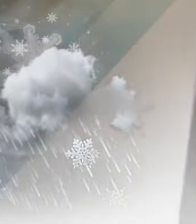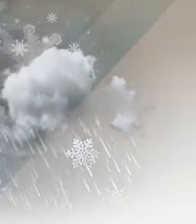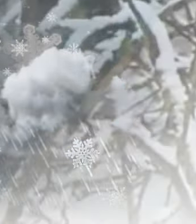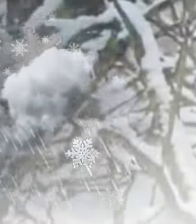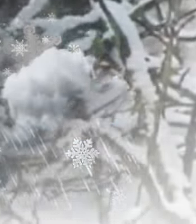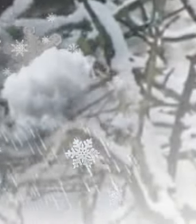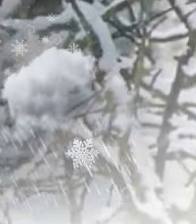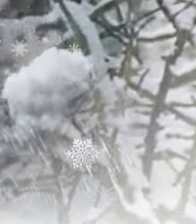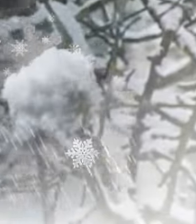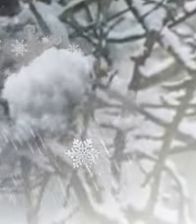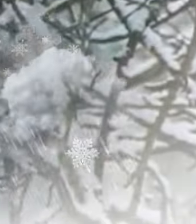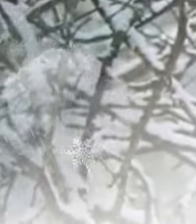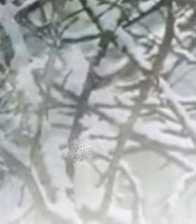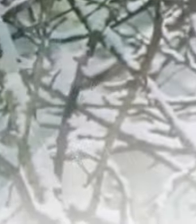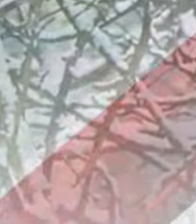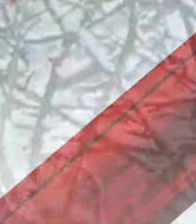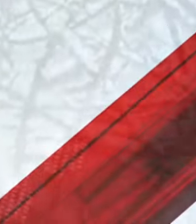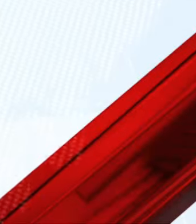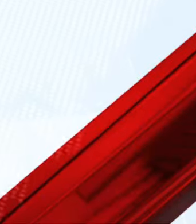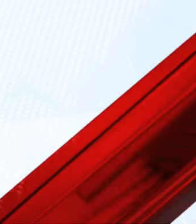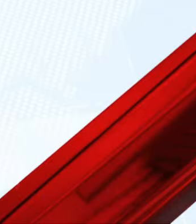3 да плюс 1 градуса.